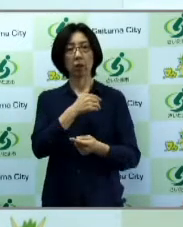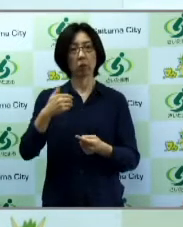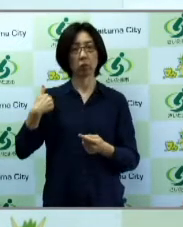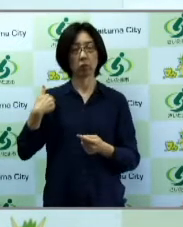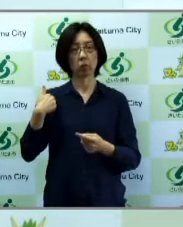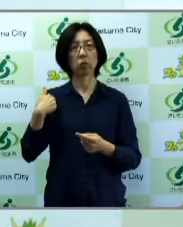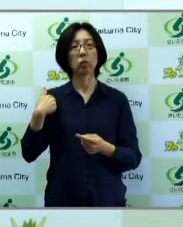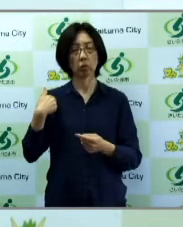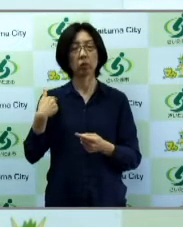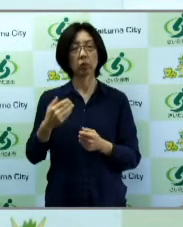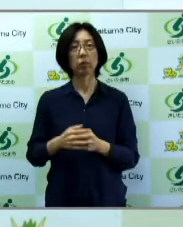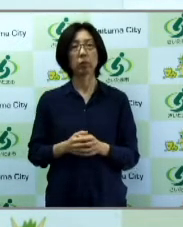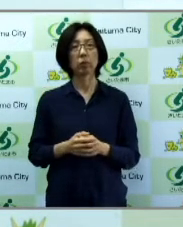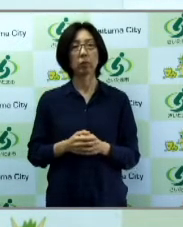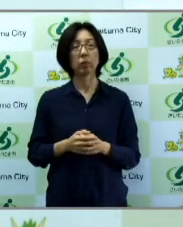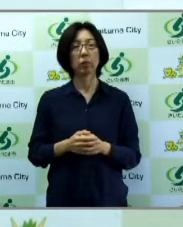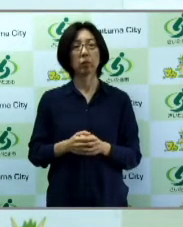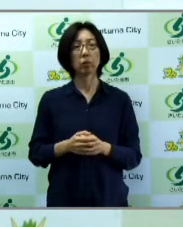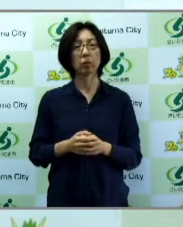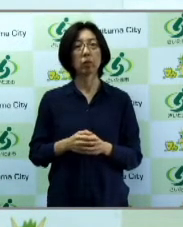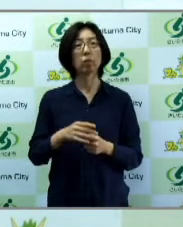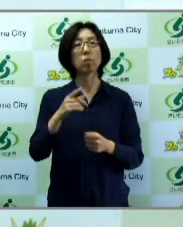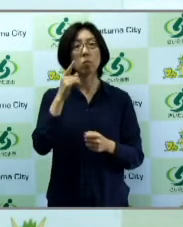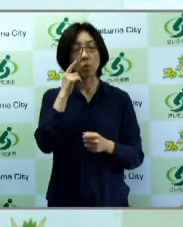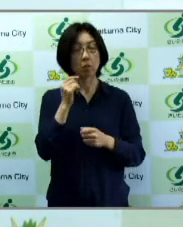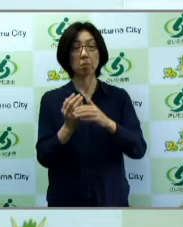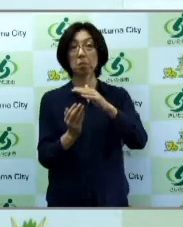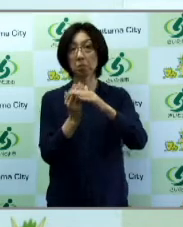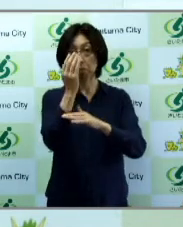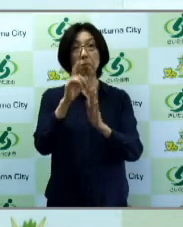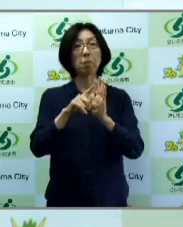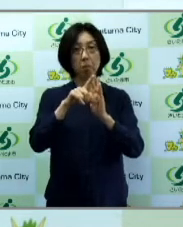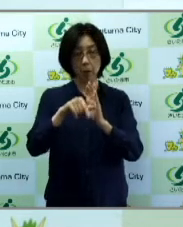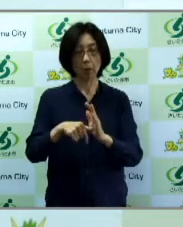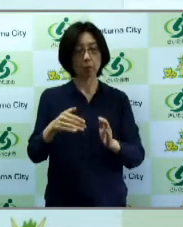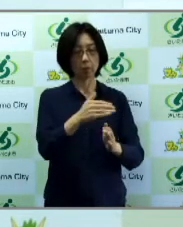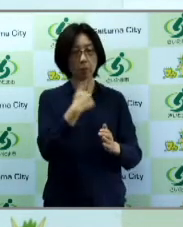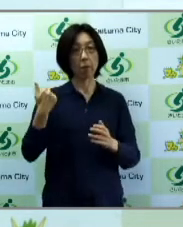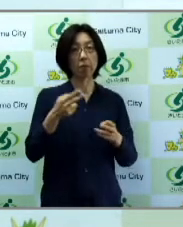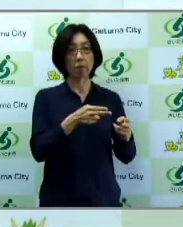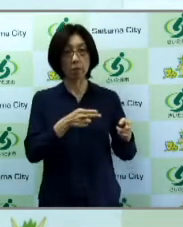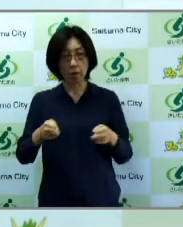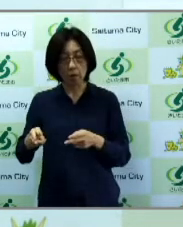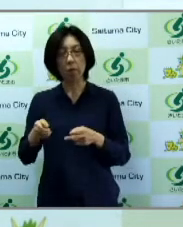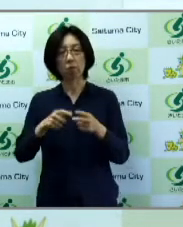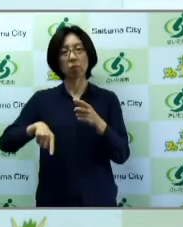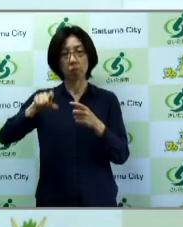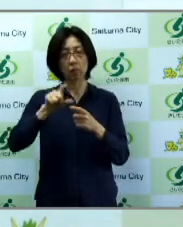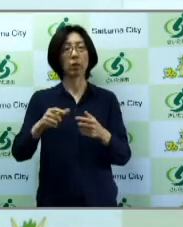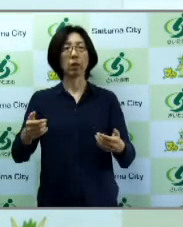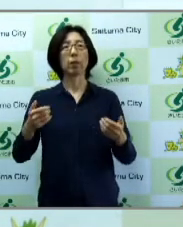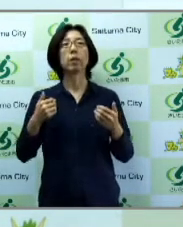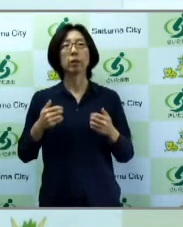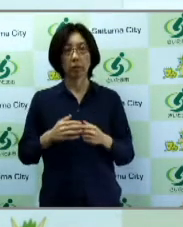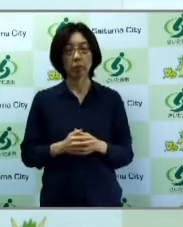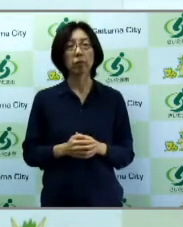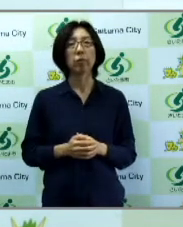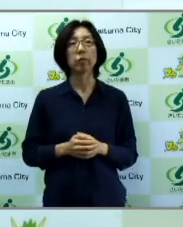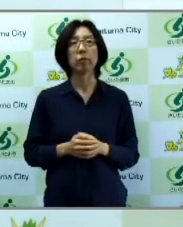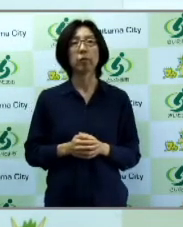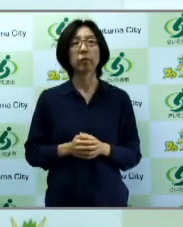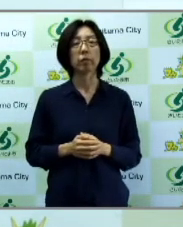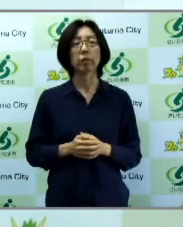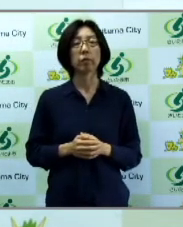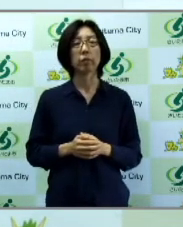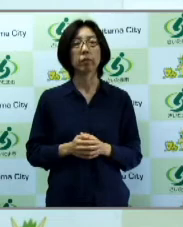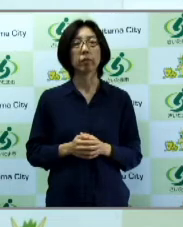が増えればさらに増強していかなければいけないというふうにも考えておりますし、そのための取り組